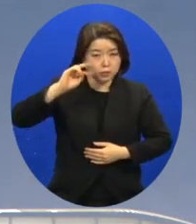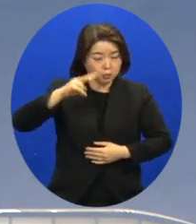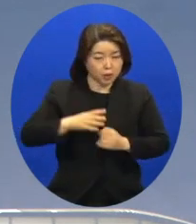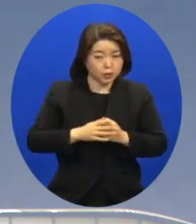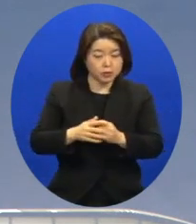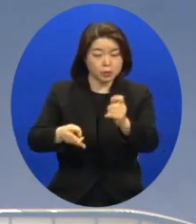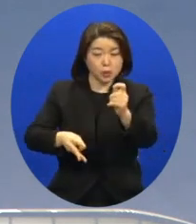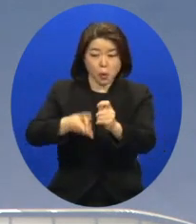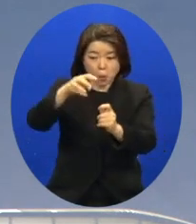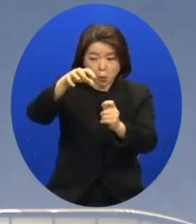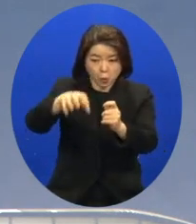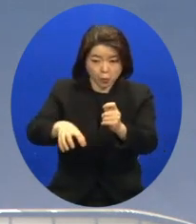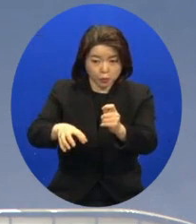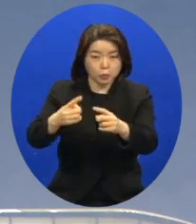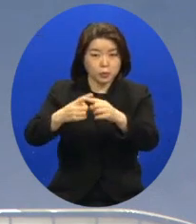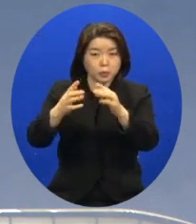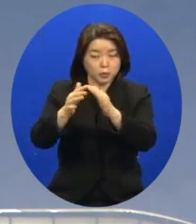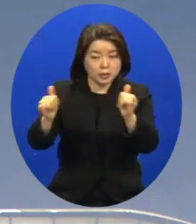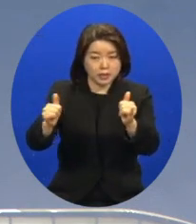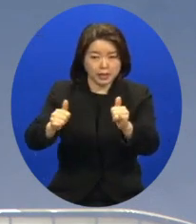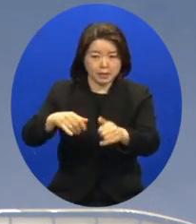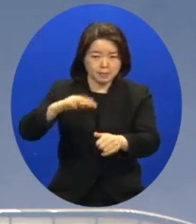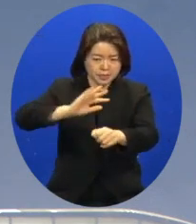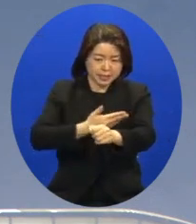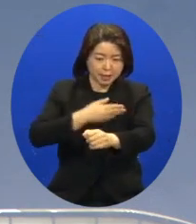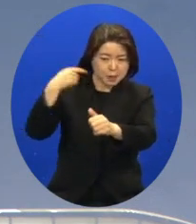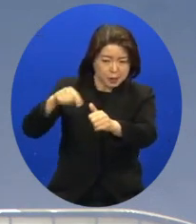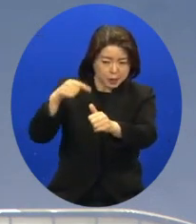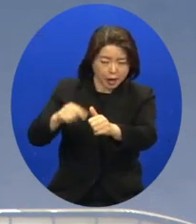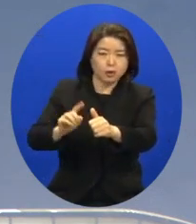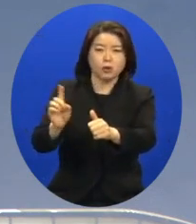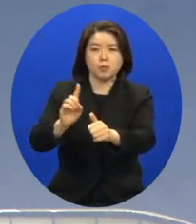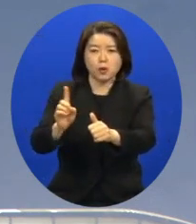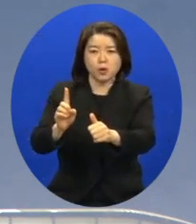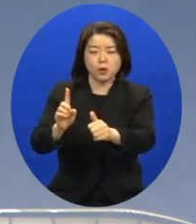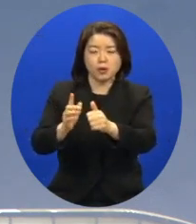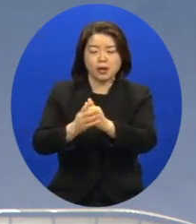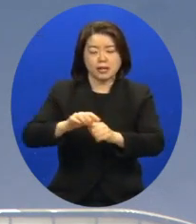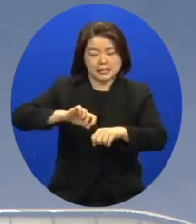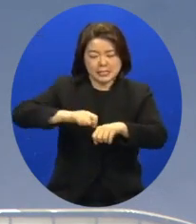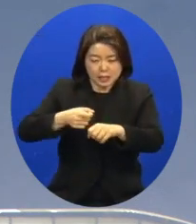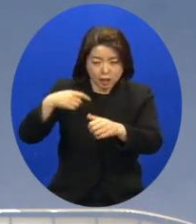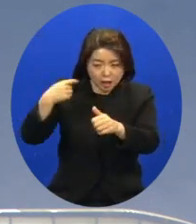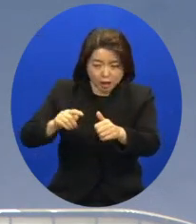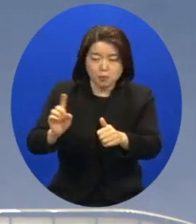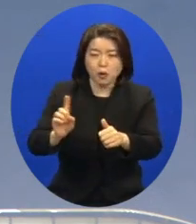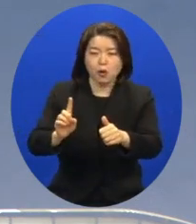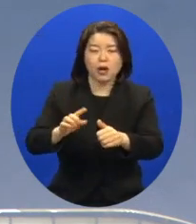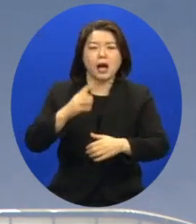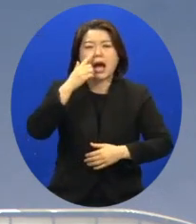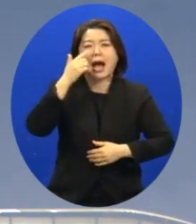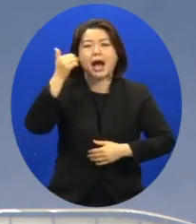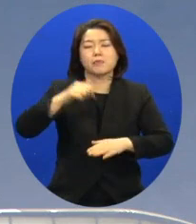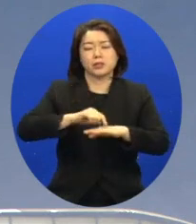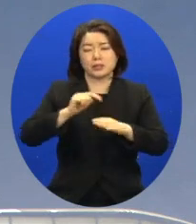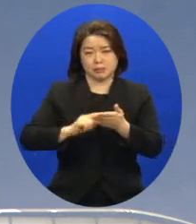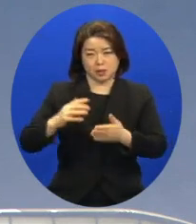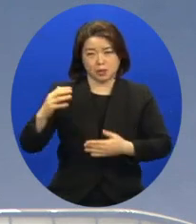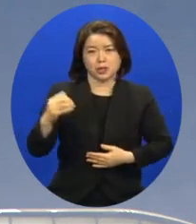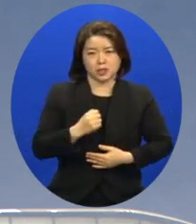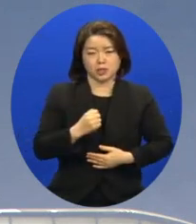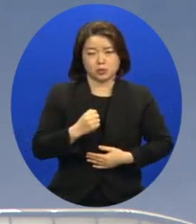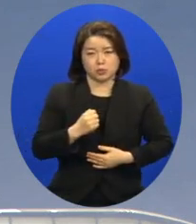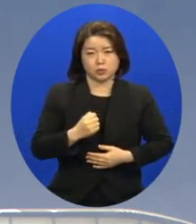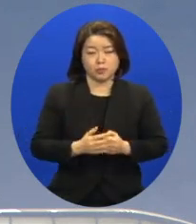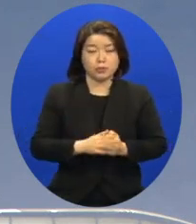혹시 지적하더라도 그것은 전적으로 아버지가 자녀에게 훈계하는 마음으로 한다는 겁니다. 실제로